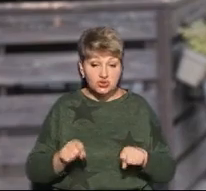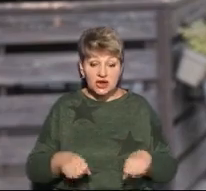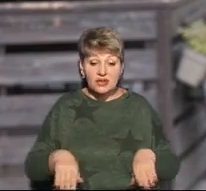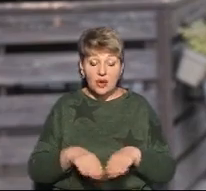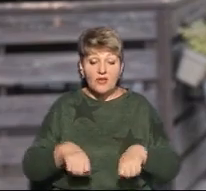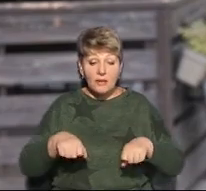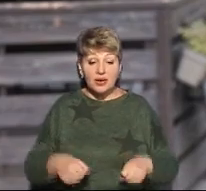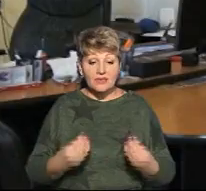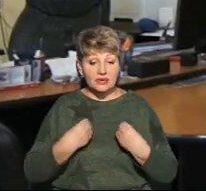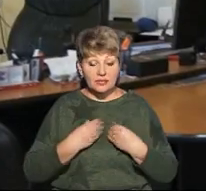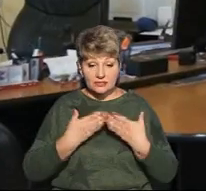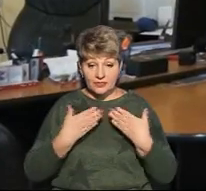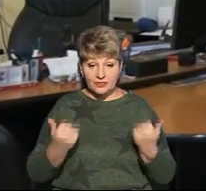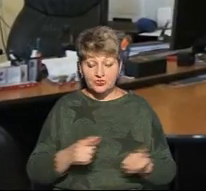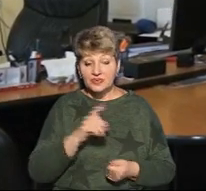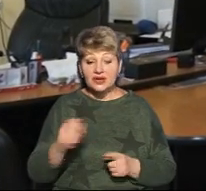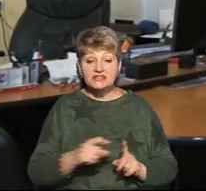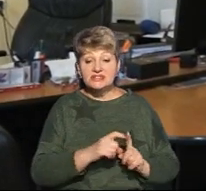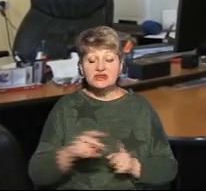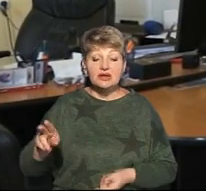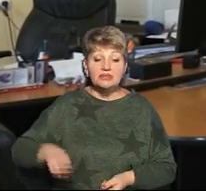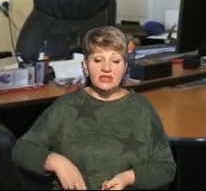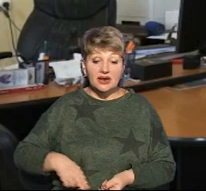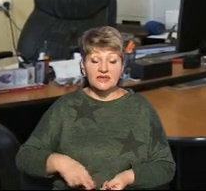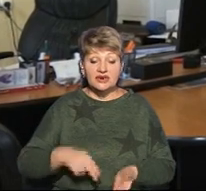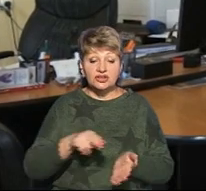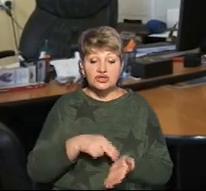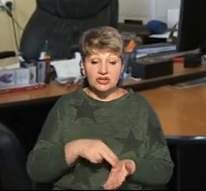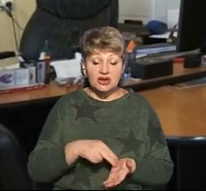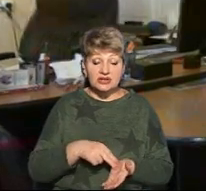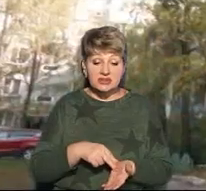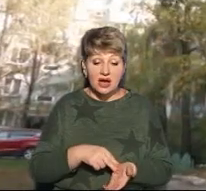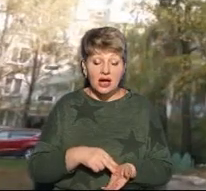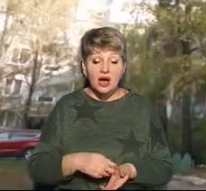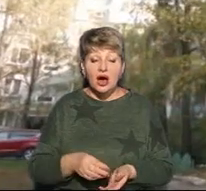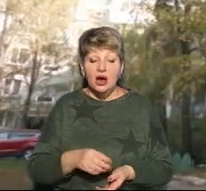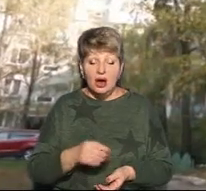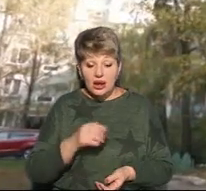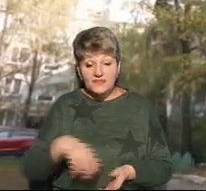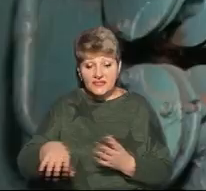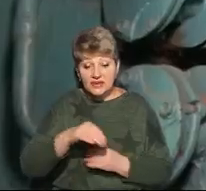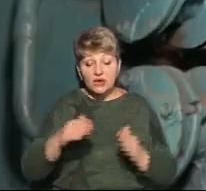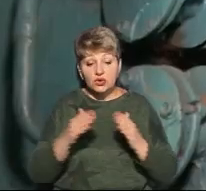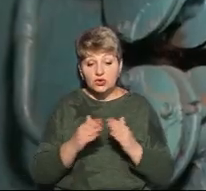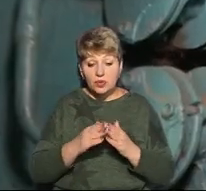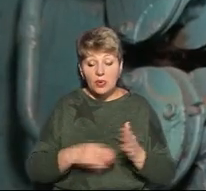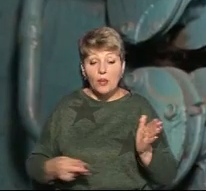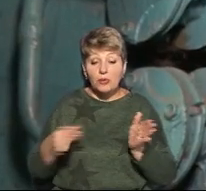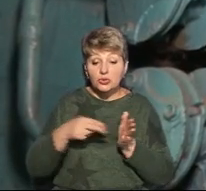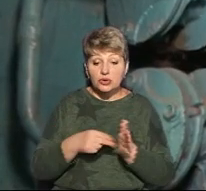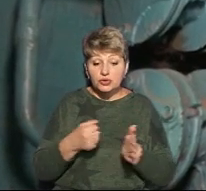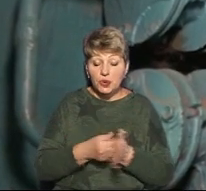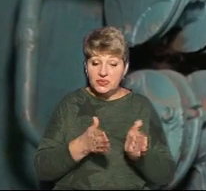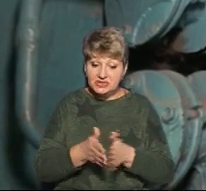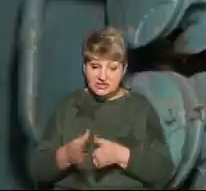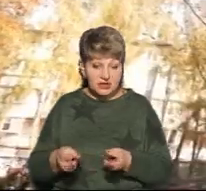такого права нам не дають. Зі слів директора Черкаси теплокомуненерго Павла Карася, усі будинки міста підключили до системи